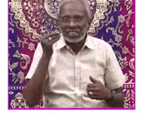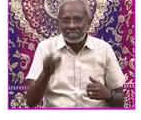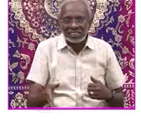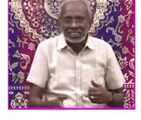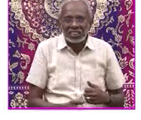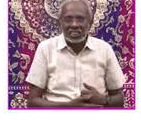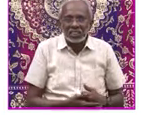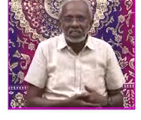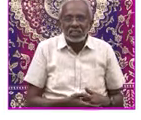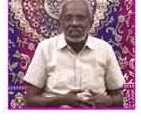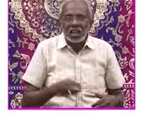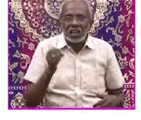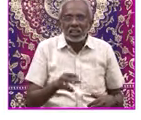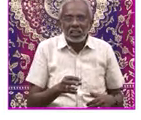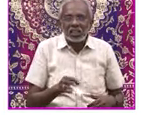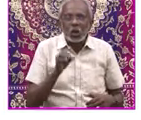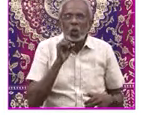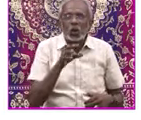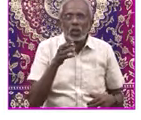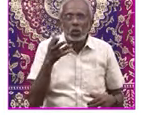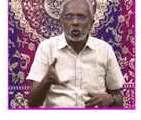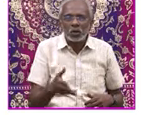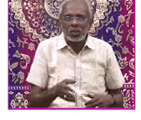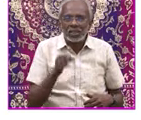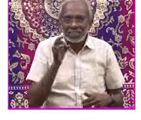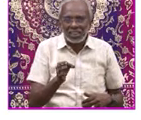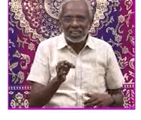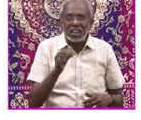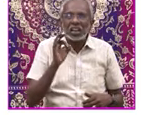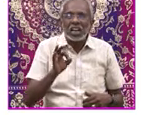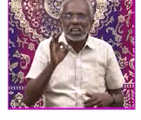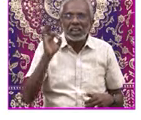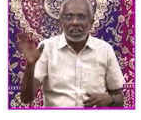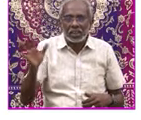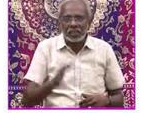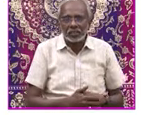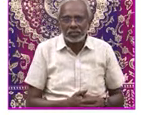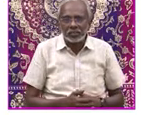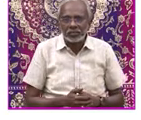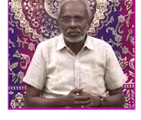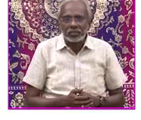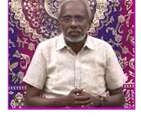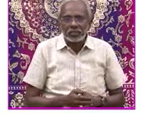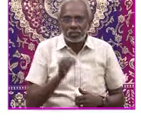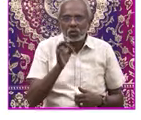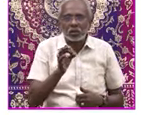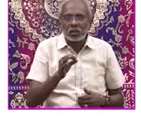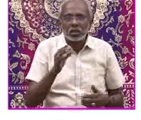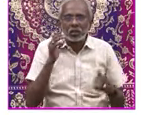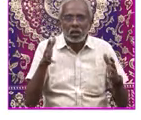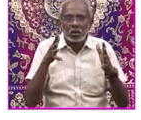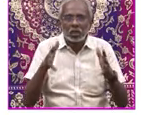இருந்தனர் அலதி குலதியொடு ஏழ் கலிங்கரே. சோழர் படையின்